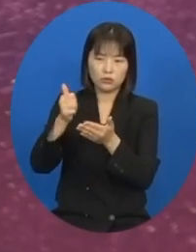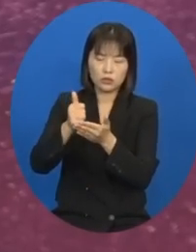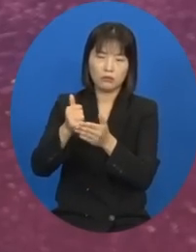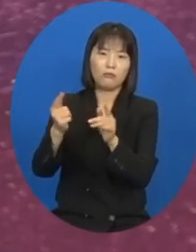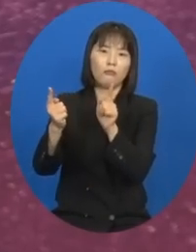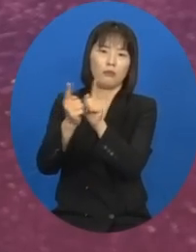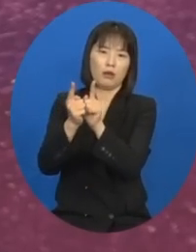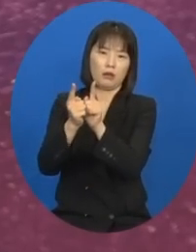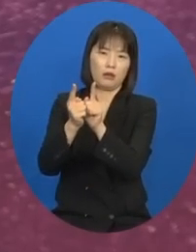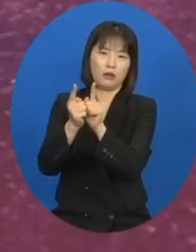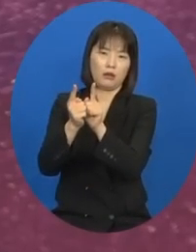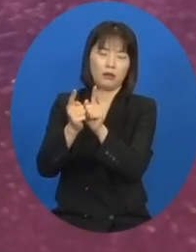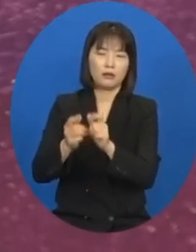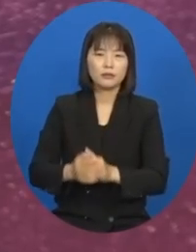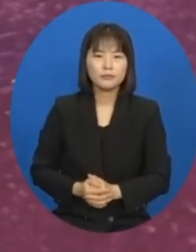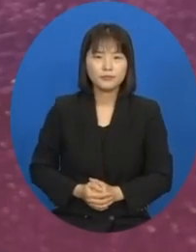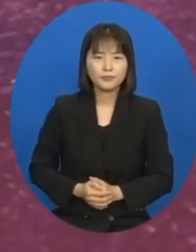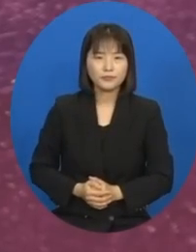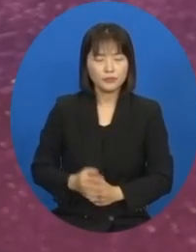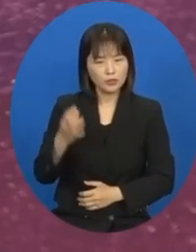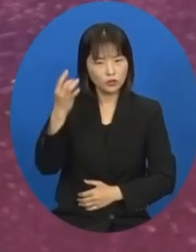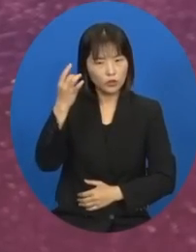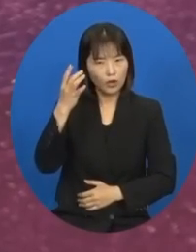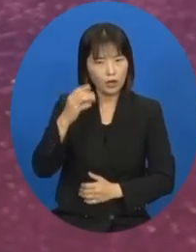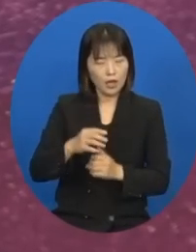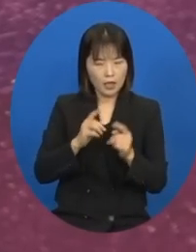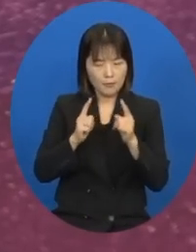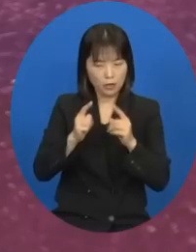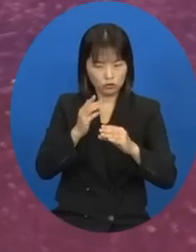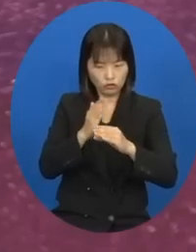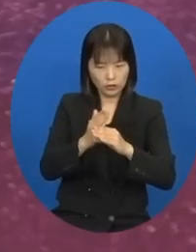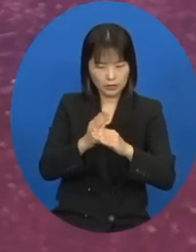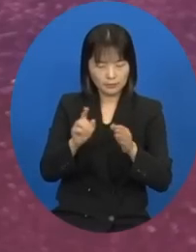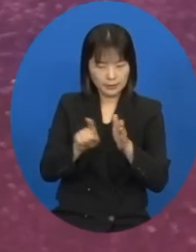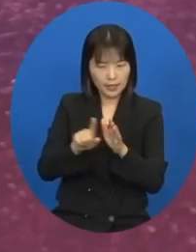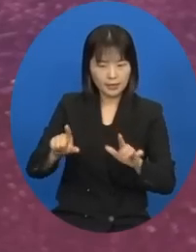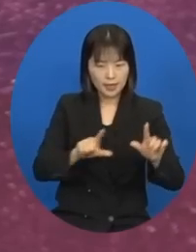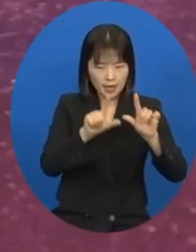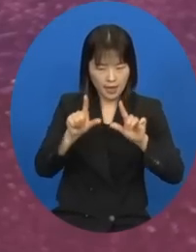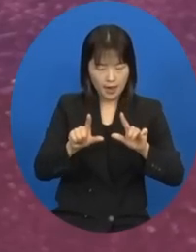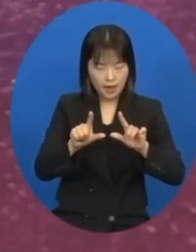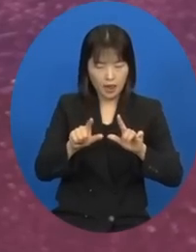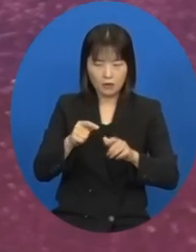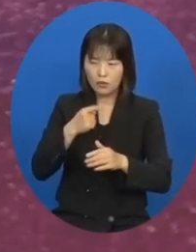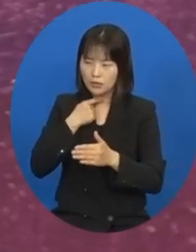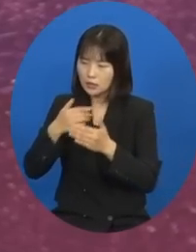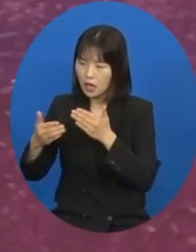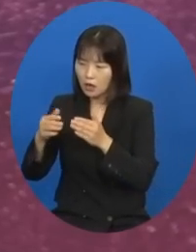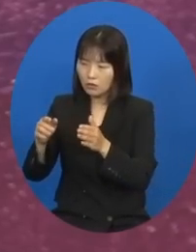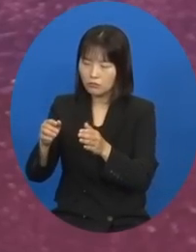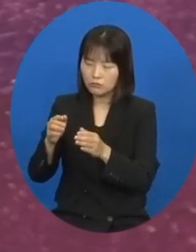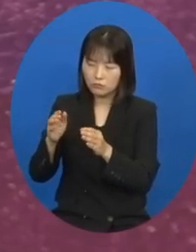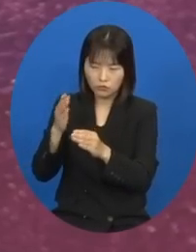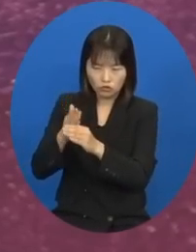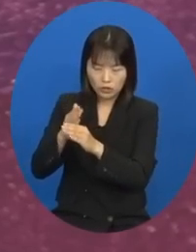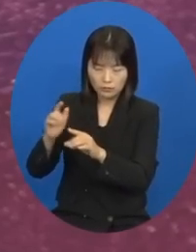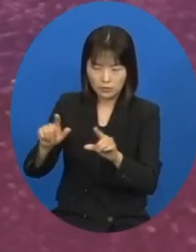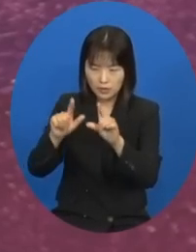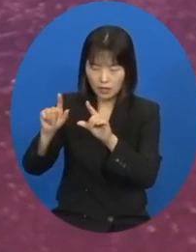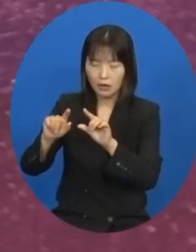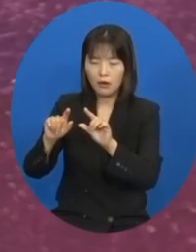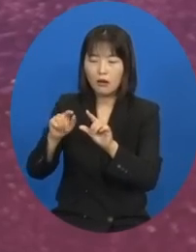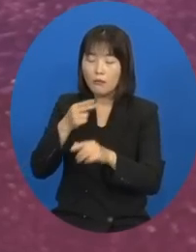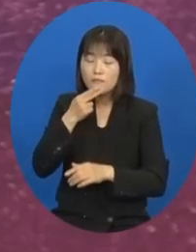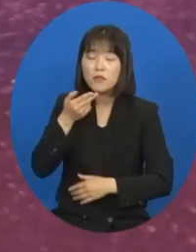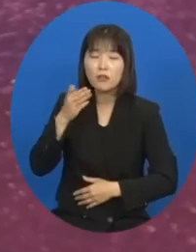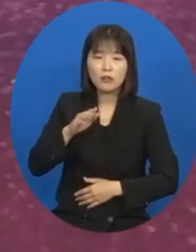만난 거예요 자신이 원래 말씀 위주의 신앙생활이었고 어떤 체험 이제 생활을 하진 않았는데 그때 예수님을 만났대요